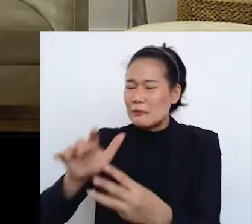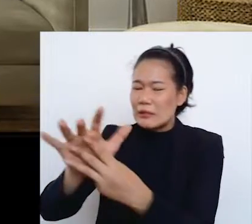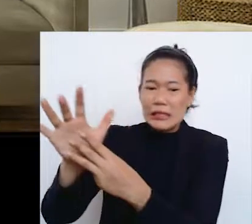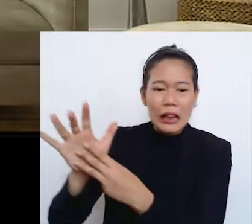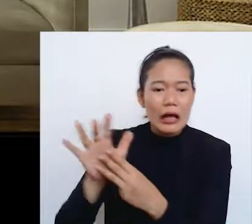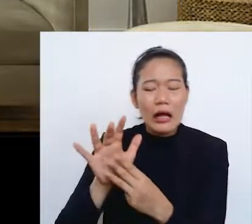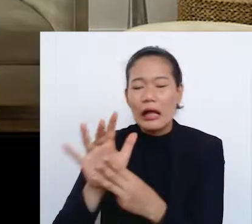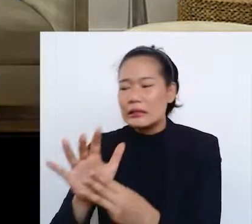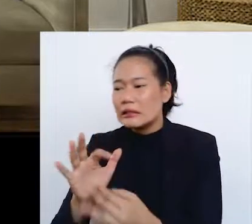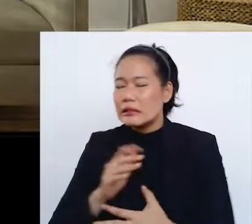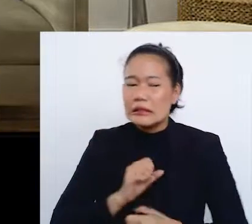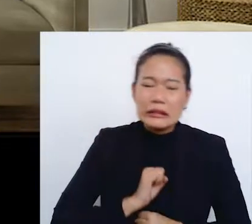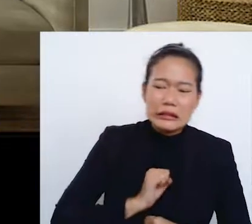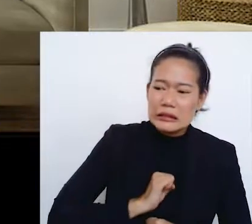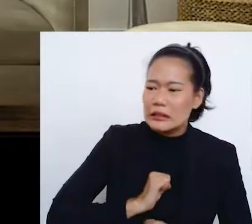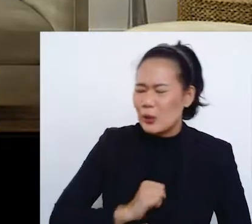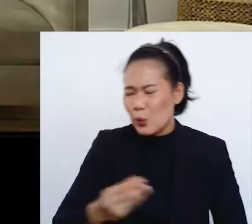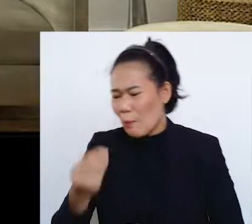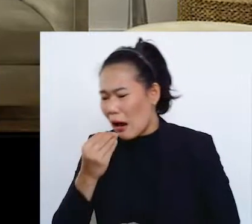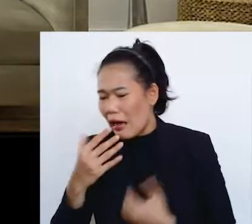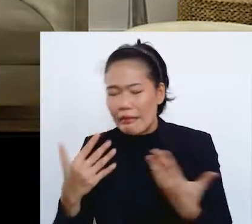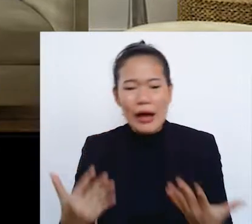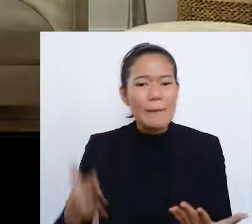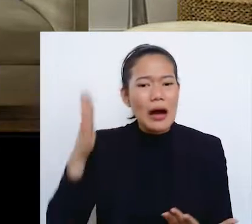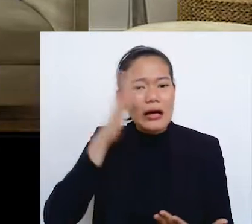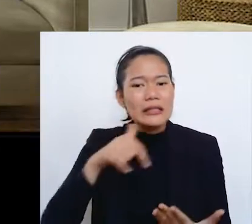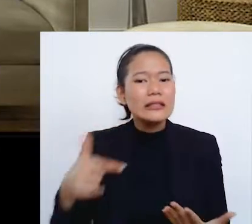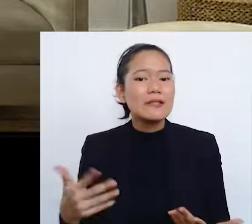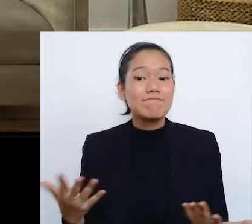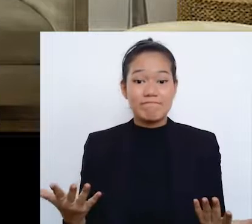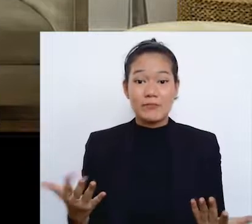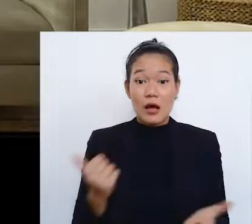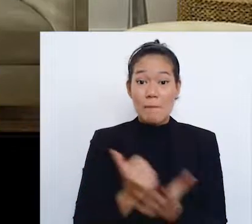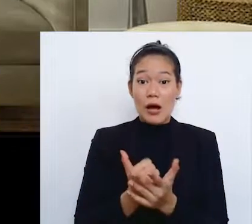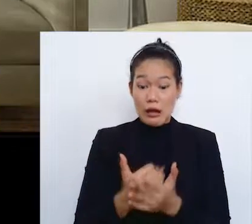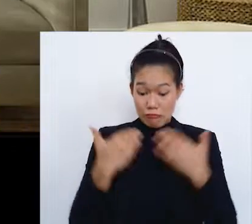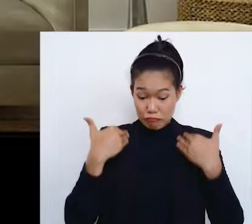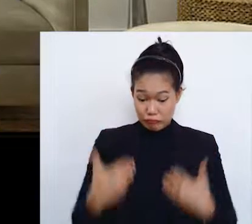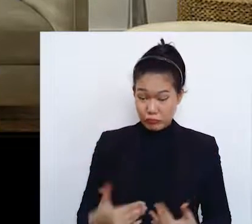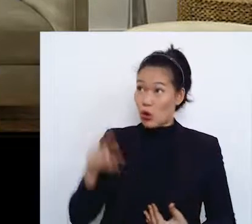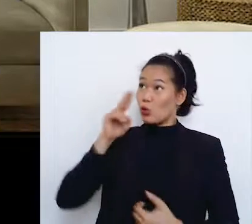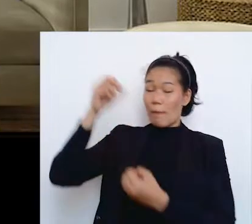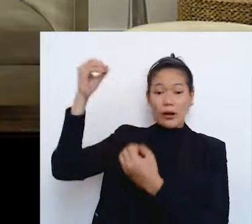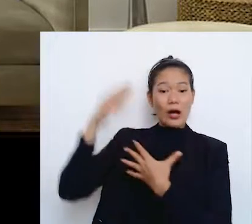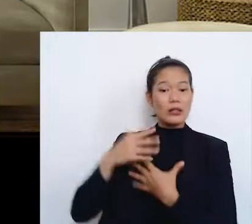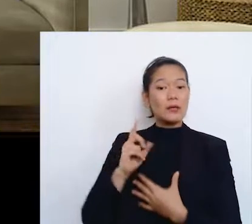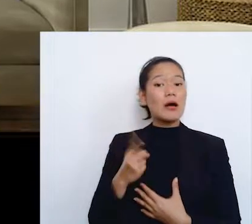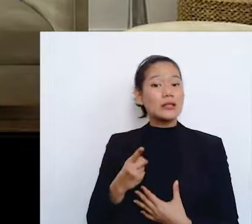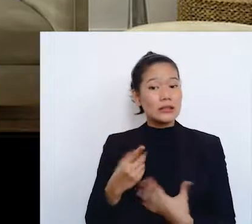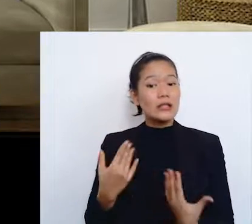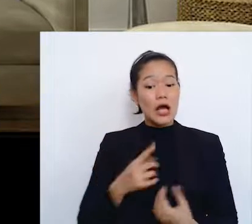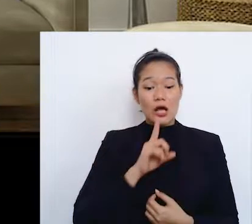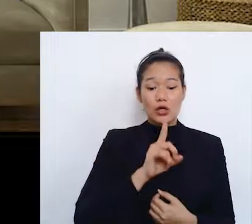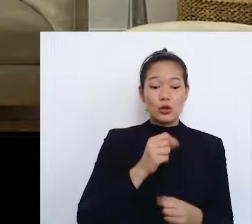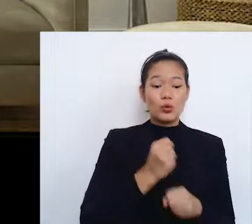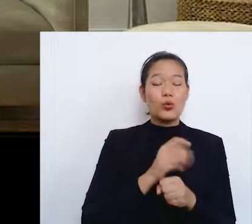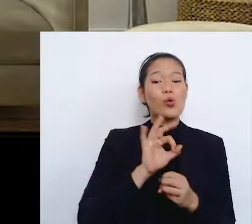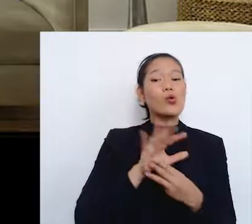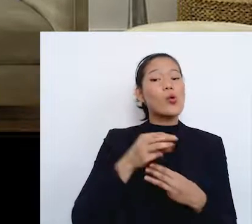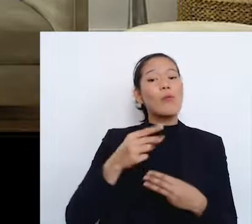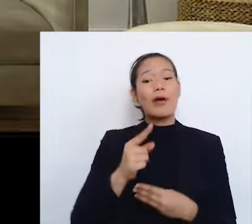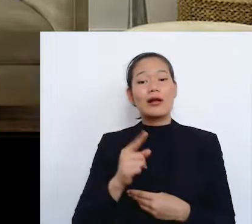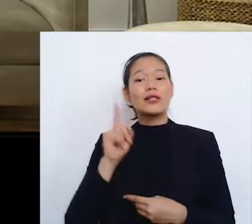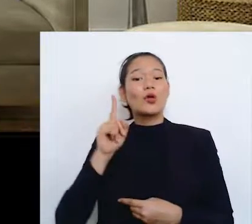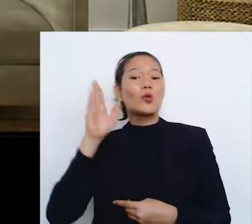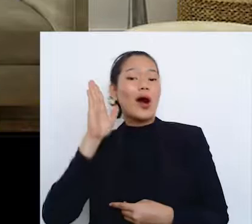yang bergumul. Hari ini mau makan apa, saudara? Sedangkan kita masih diberkati Tuhan dengan